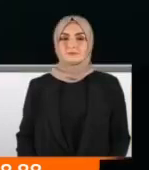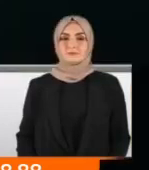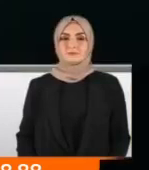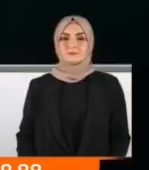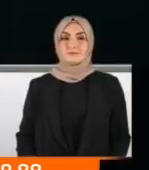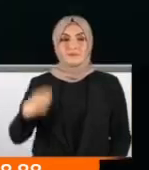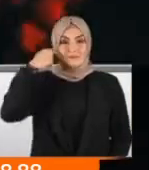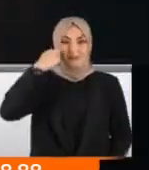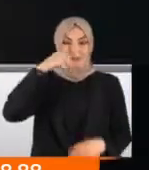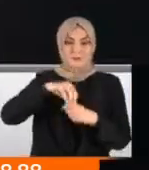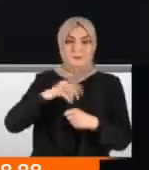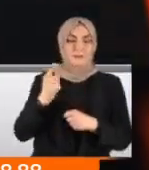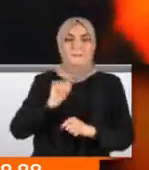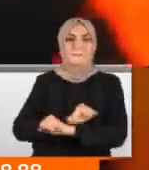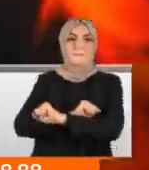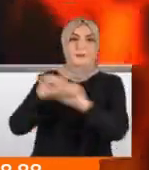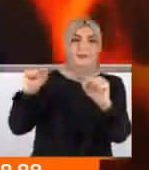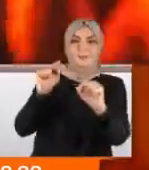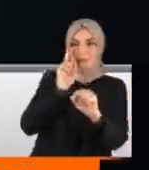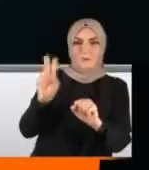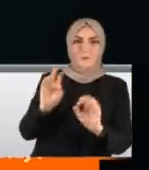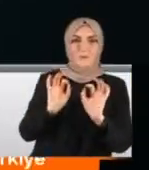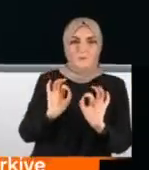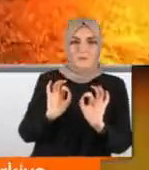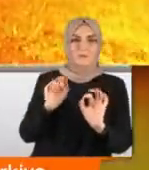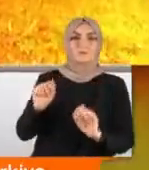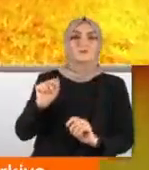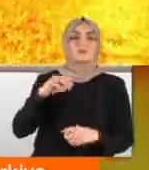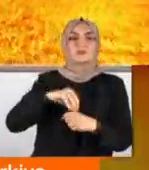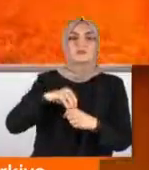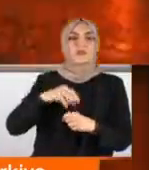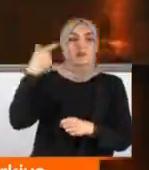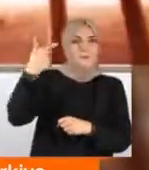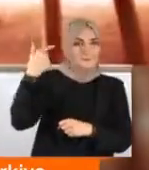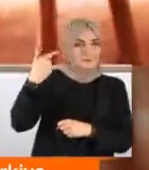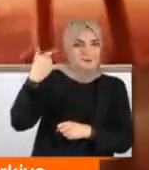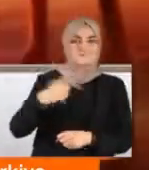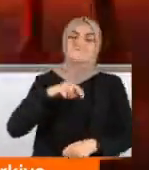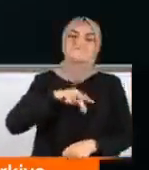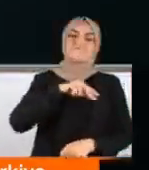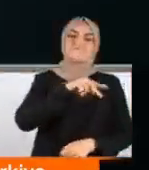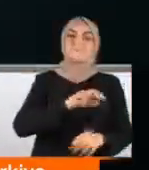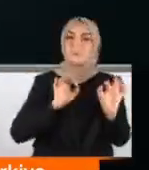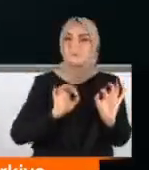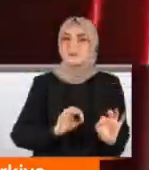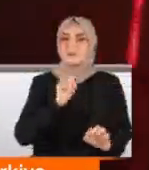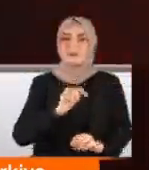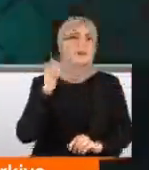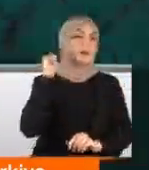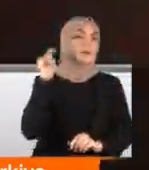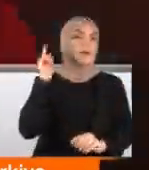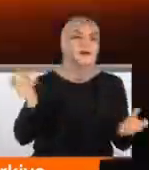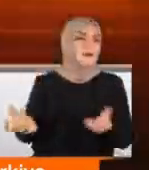Kaç. Klipteki bir patlama sahnesinde Tepki kamera karşısına geçip yürümeye başladı. Bu sırada arkasından da alevlerin